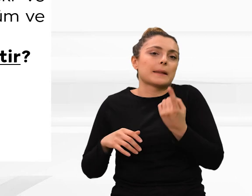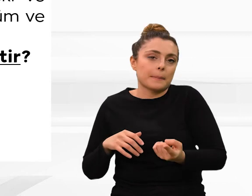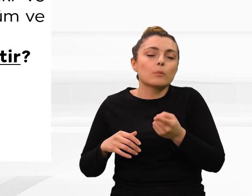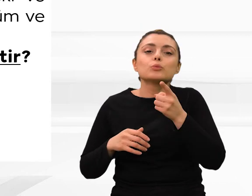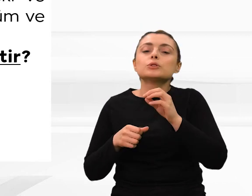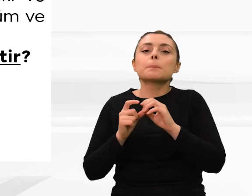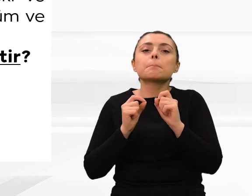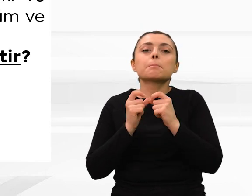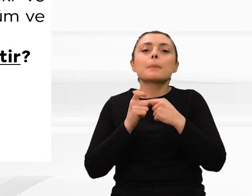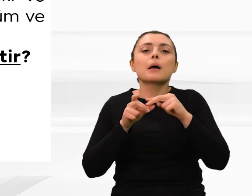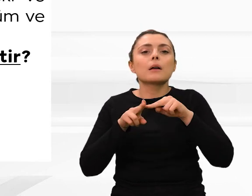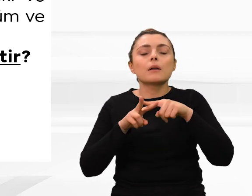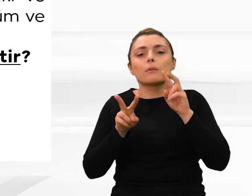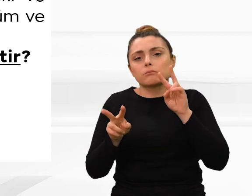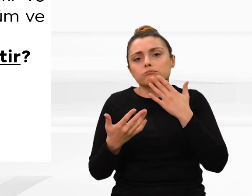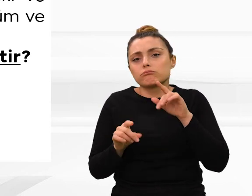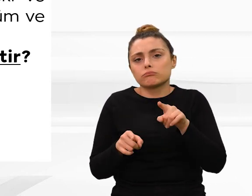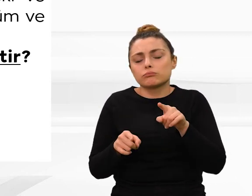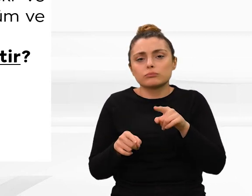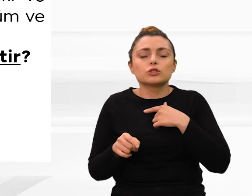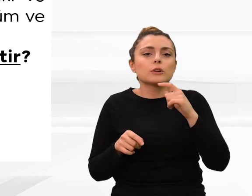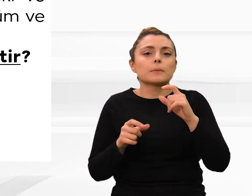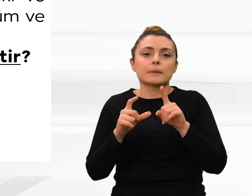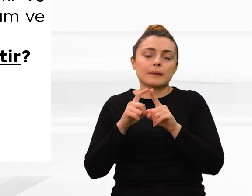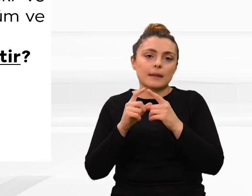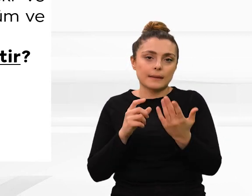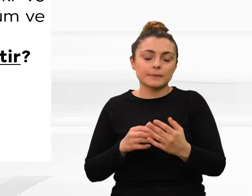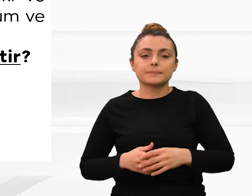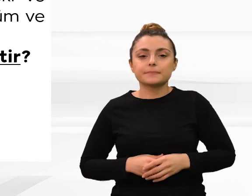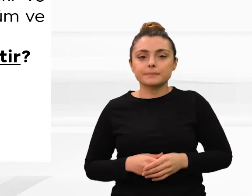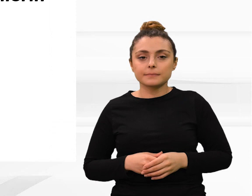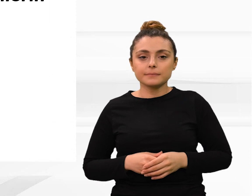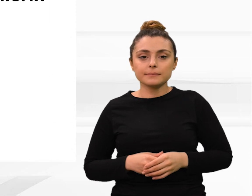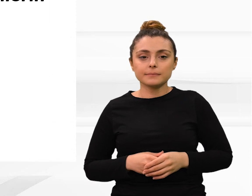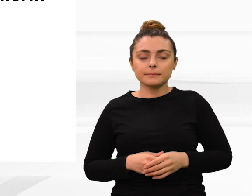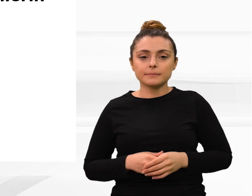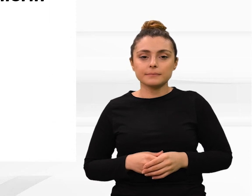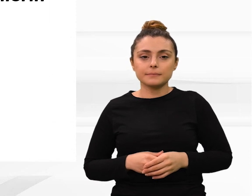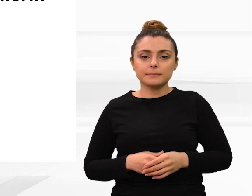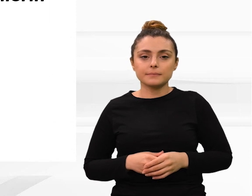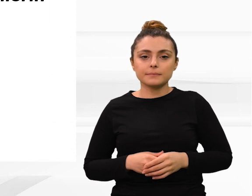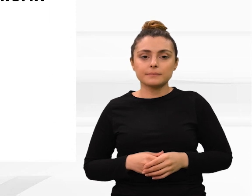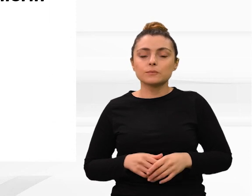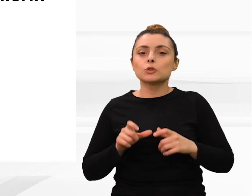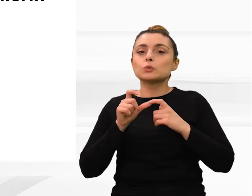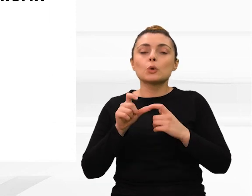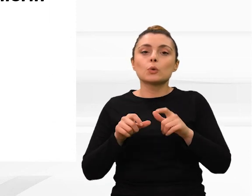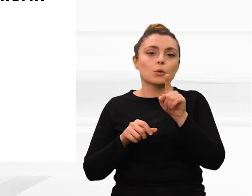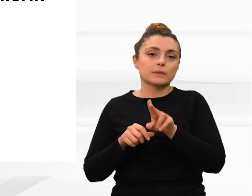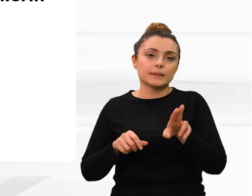burada ve kasabasını göremiyoruz o yüzden cevabınız D seçeneğidir bir soru